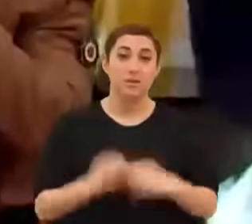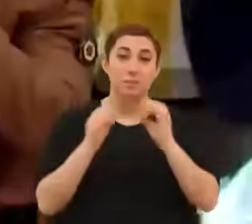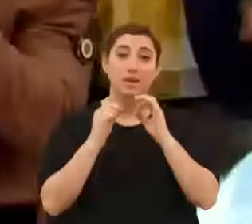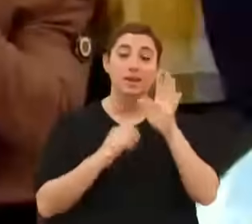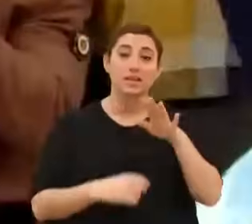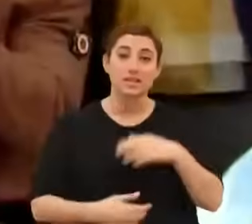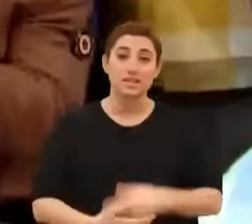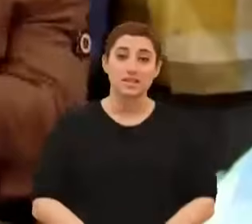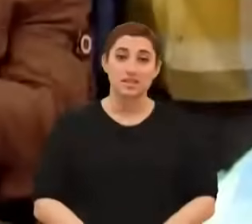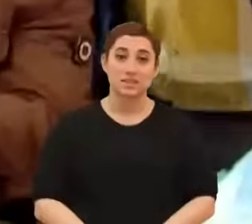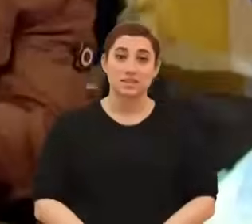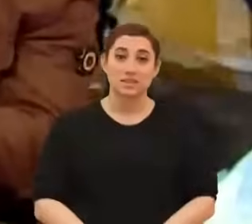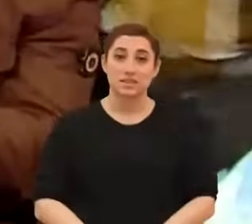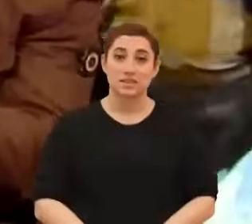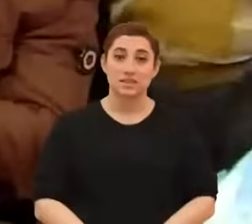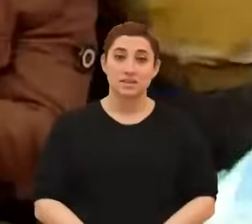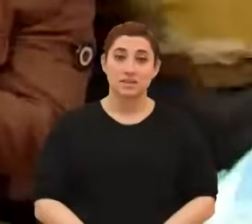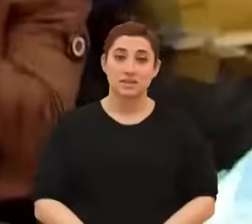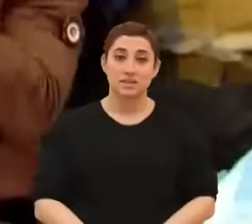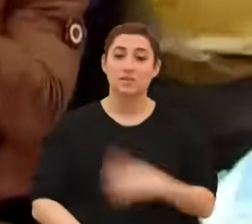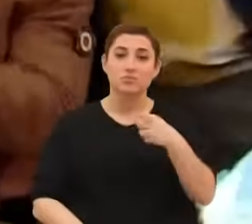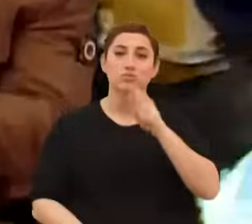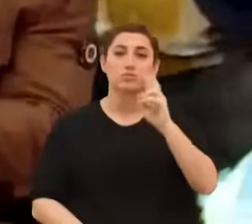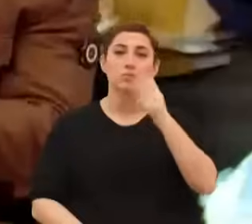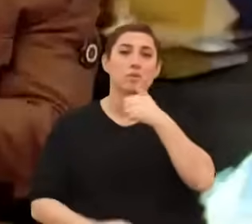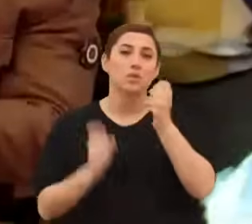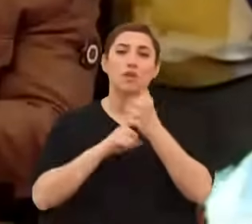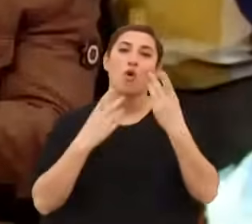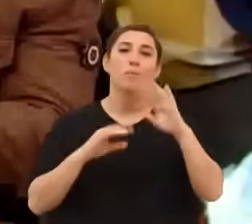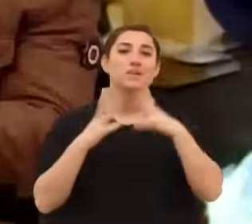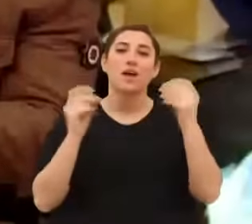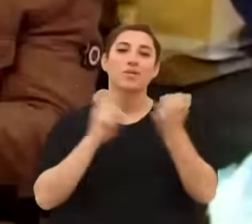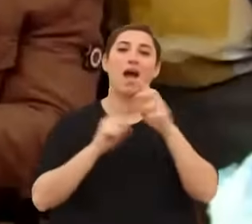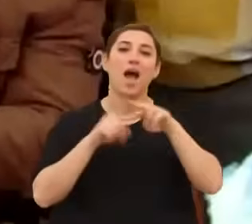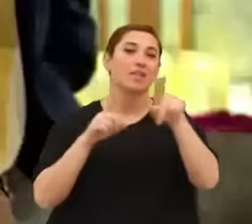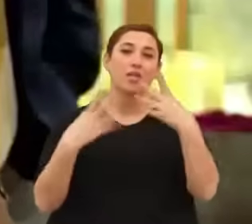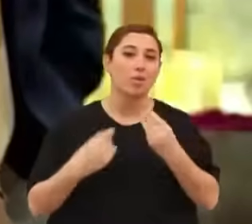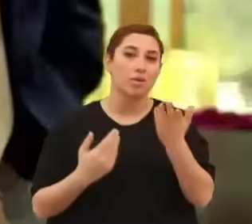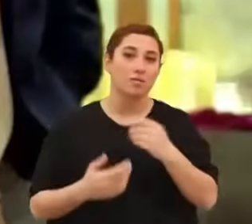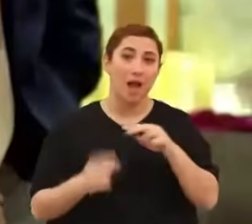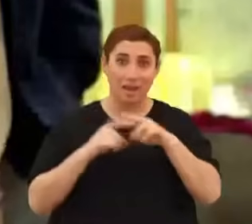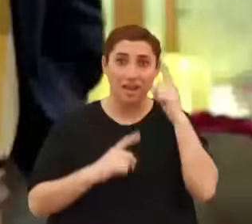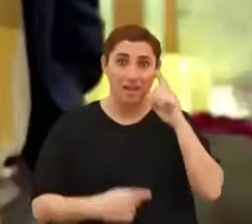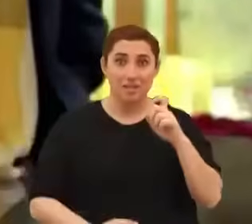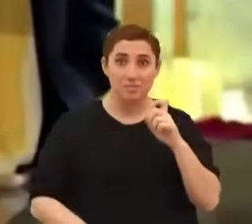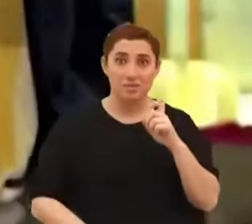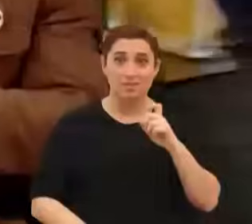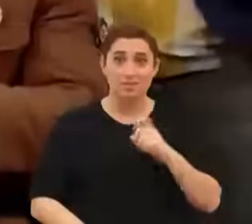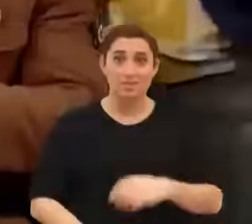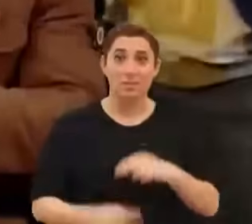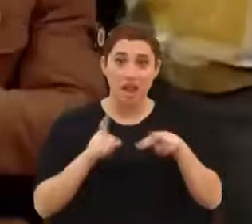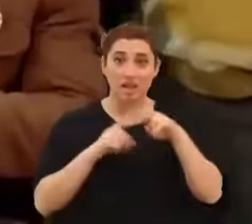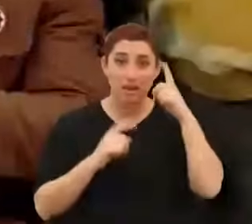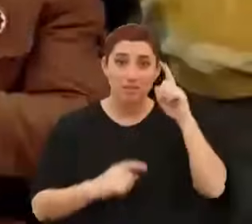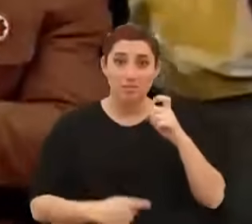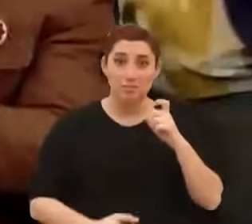Bekir! Niyazi Bekir'in başında dikiliyor. Ya bu senin babanın tavuğu olmasın, kaybolan tavuk. Ayten olmasın ya? Ayten mi?